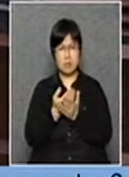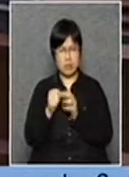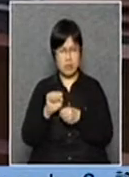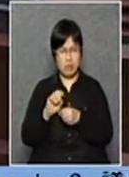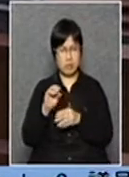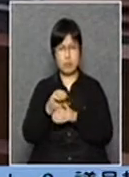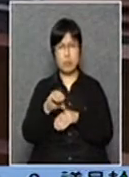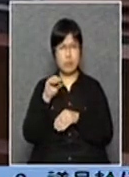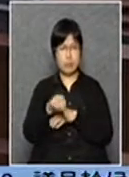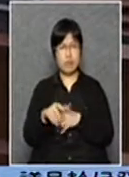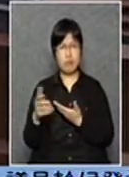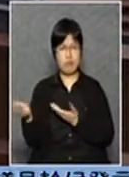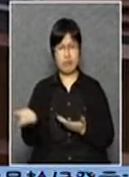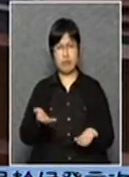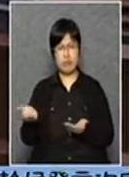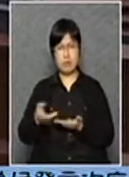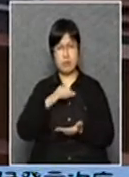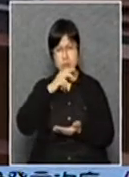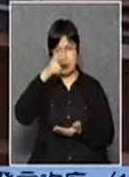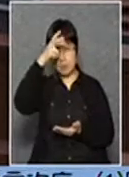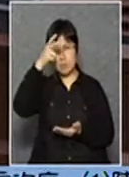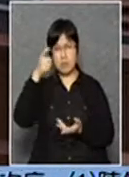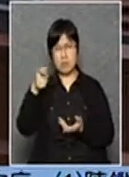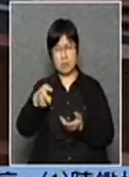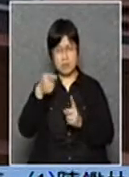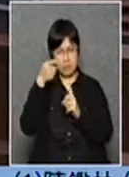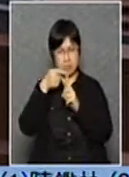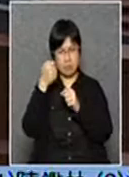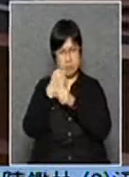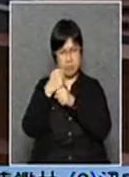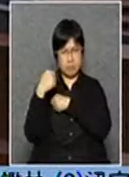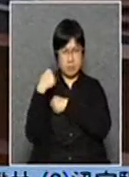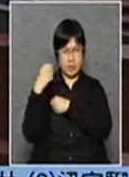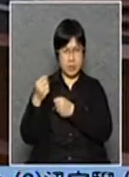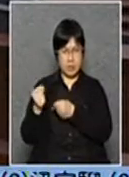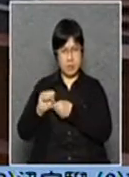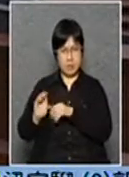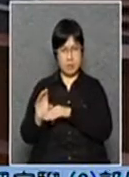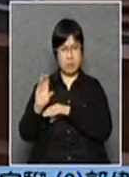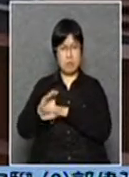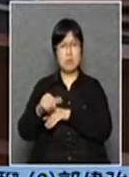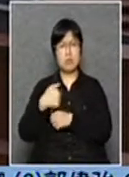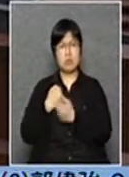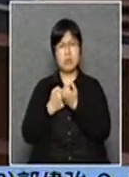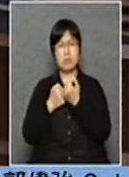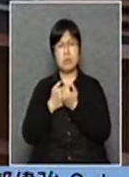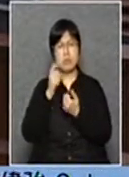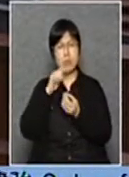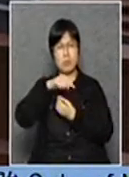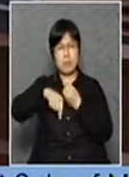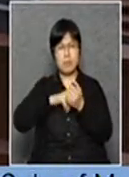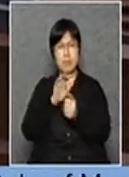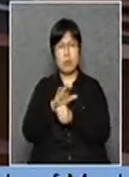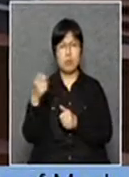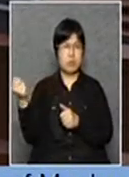咧，當然我哋歡迎。即係如果政府真係係為咗個目標咧，係盡量加多啲錢咧，我哋當然係支持啦。譬如環保又好，再培訓